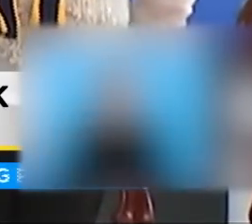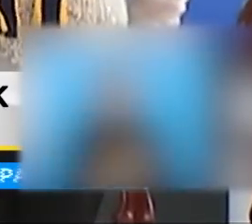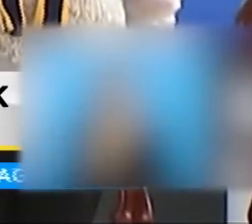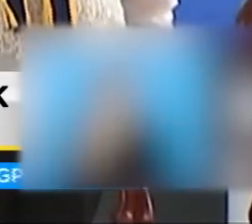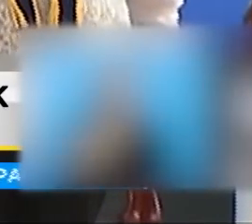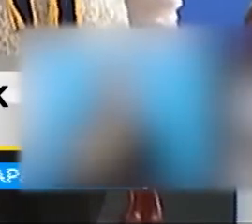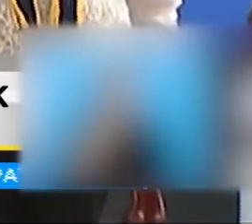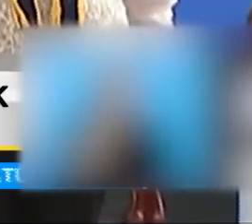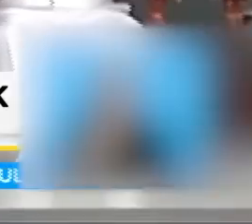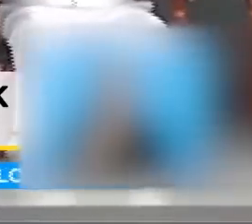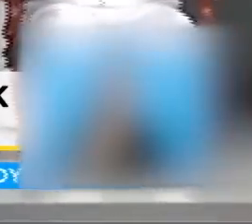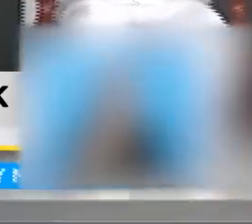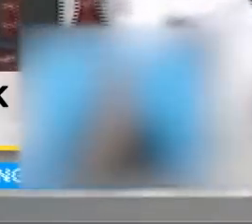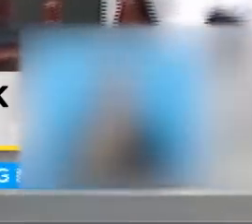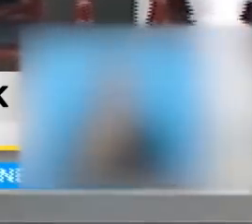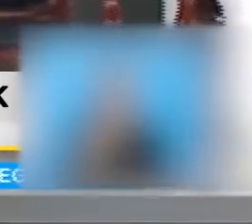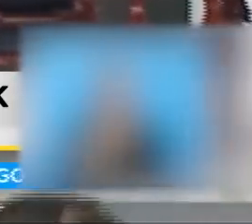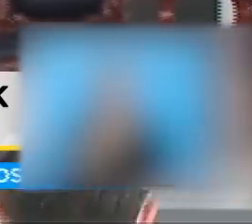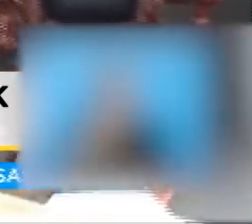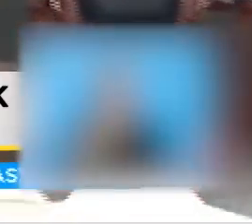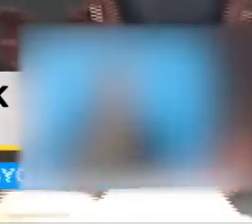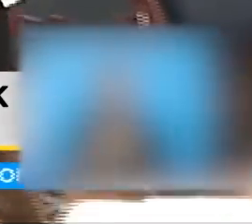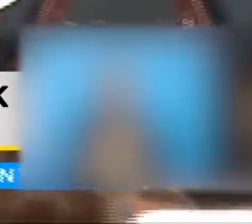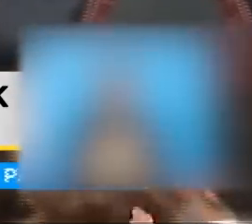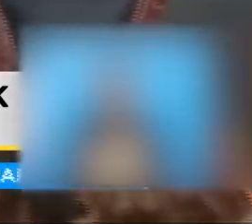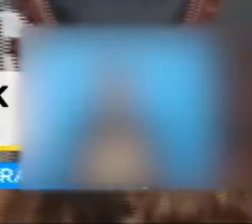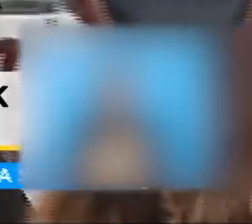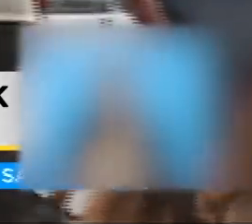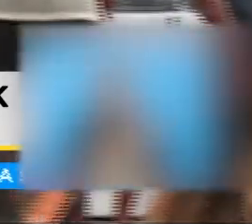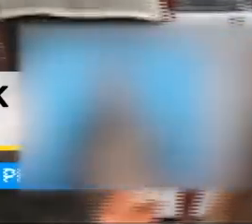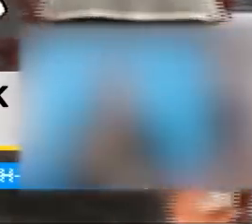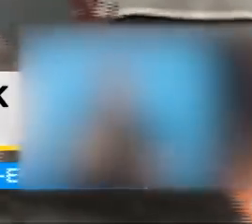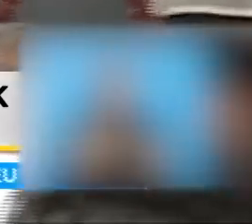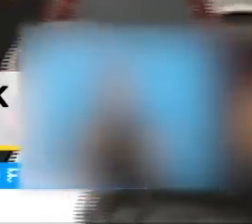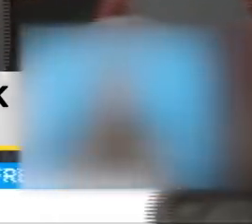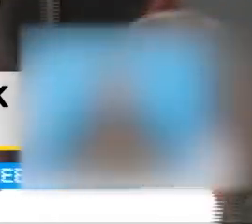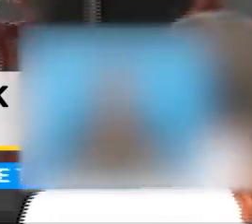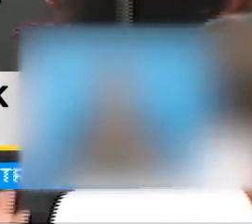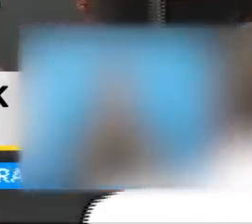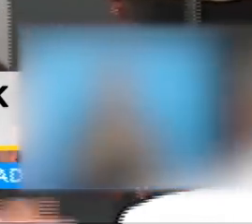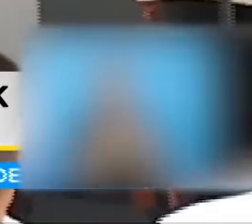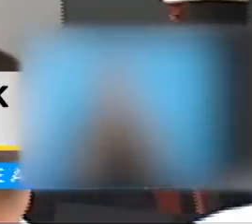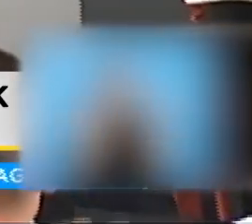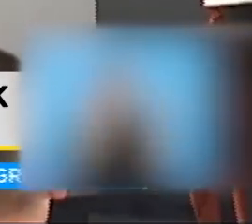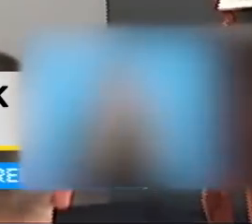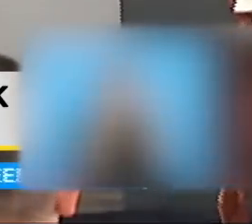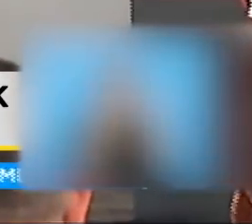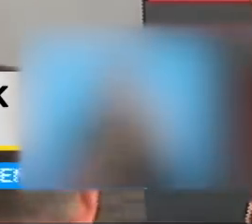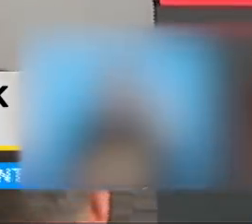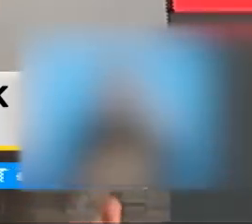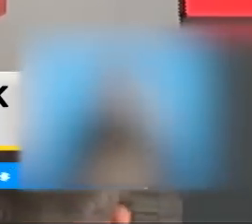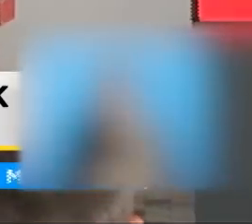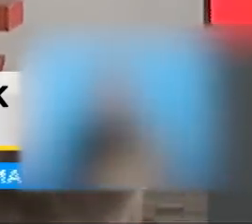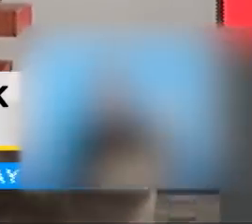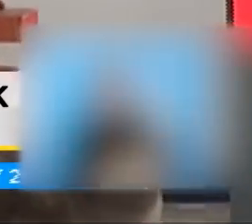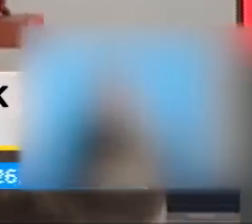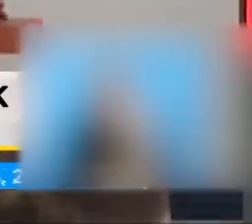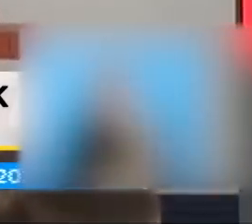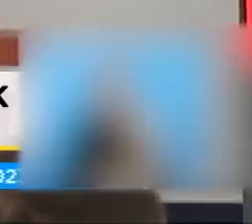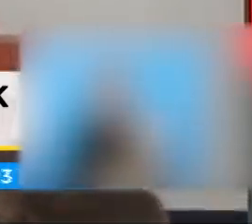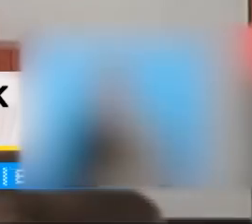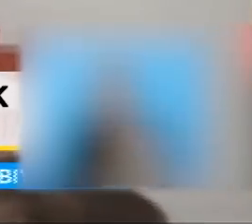sa local government units, bantayan yung kanilang mga lugar at i-coordinate sa national government kapag may kailangan.